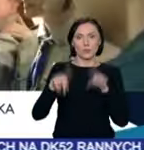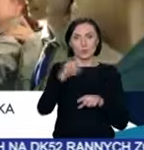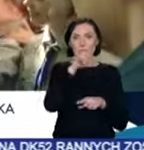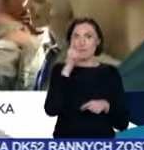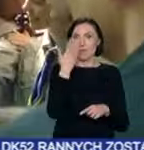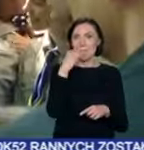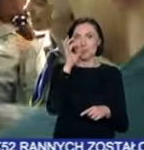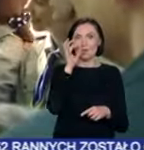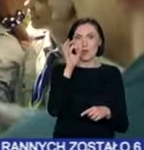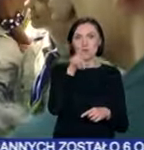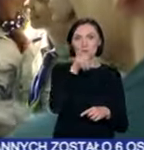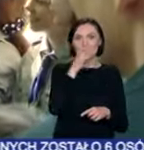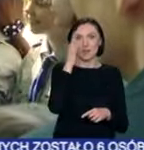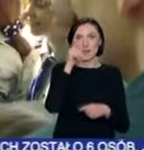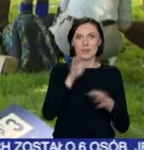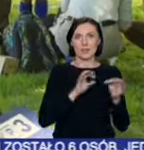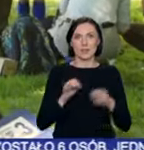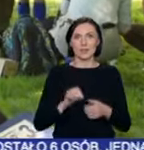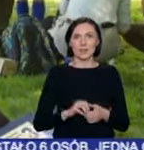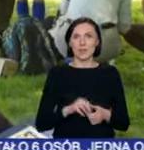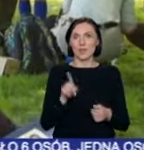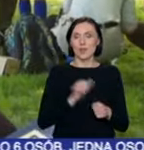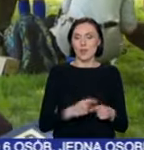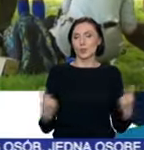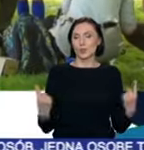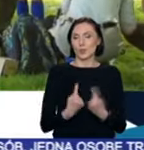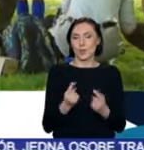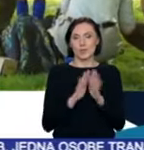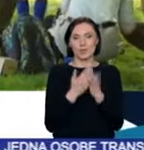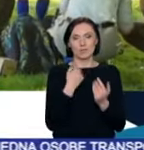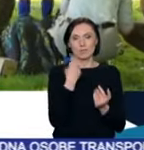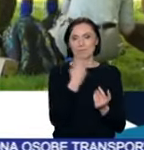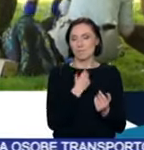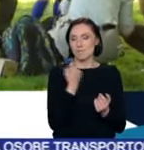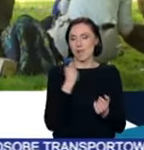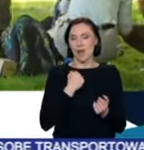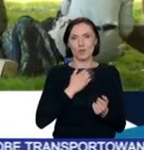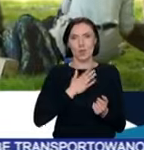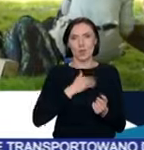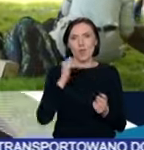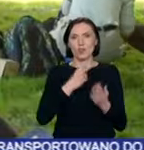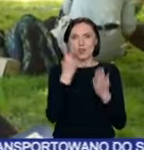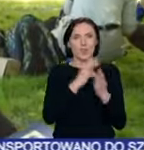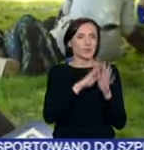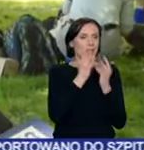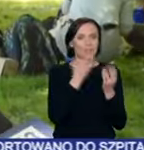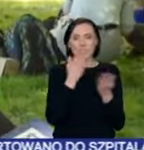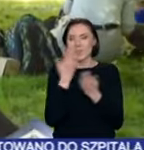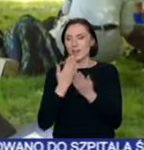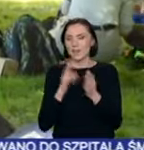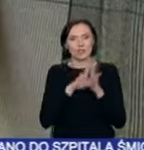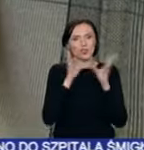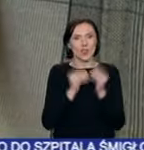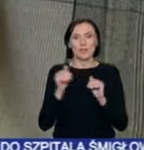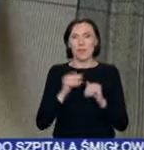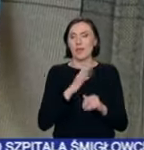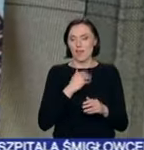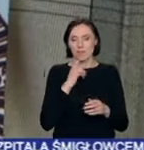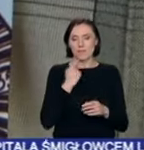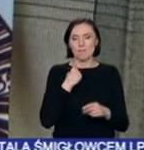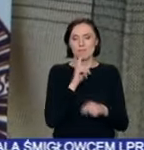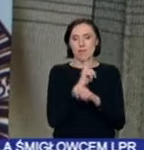Atomka znają na wyrywki. Jest to super komiks, który można dosłownie czytać wszędzie i na pewno polecam.